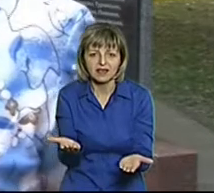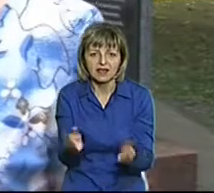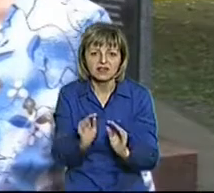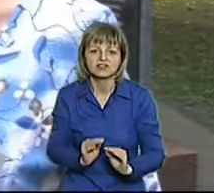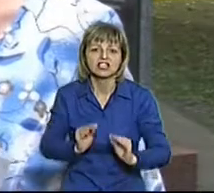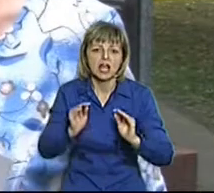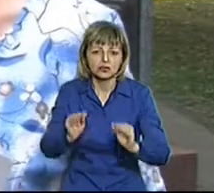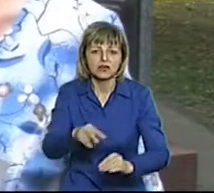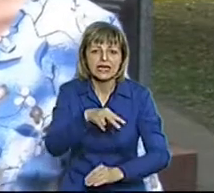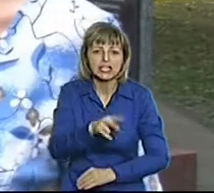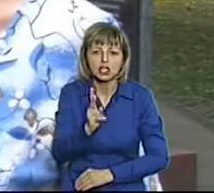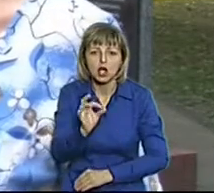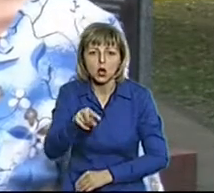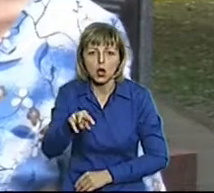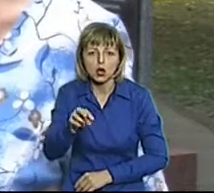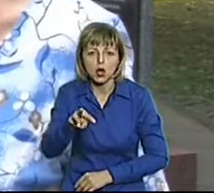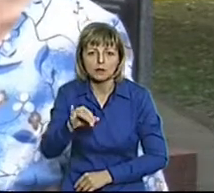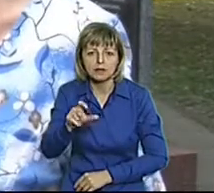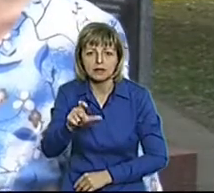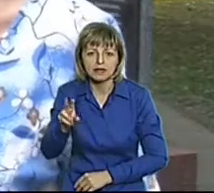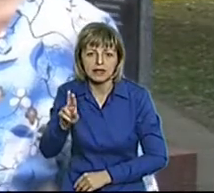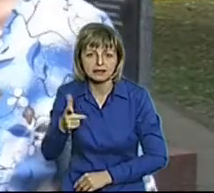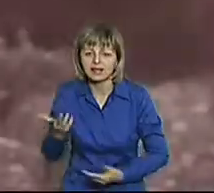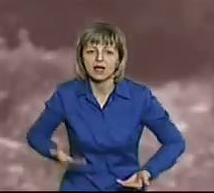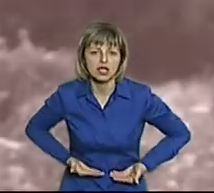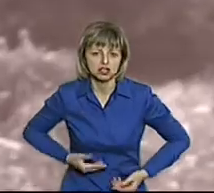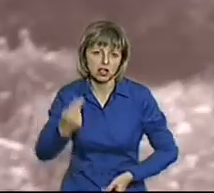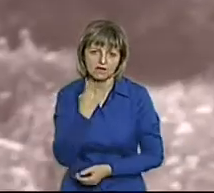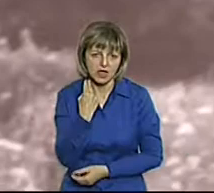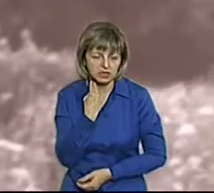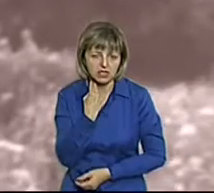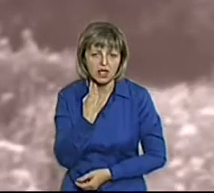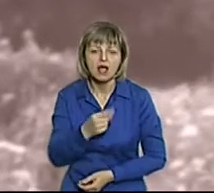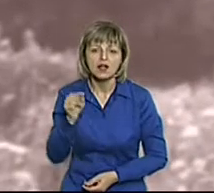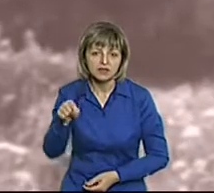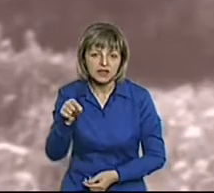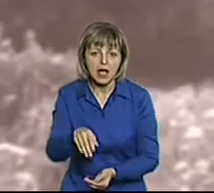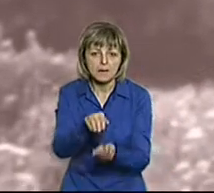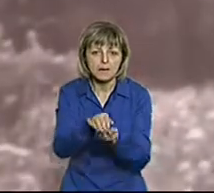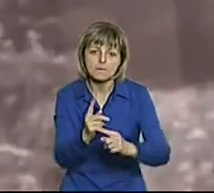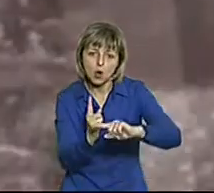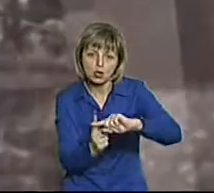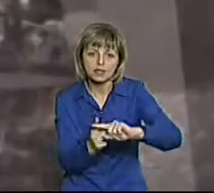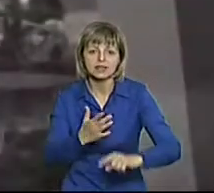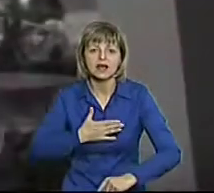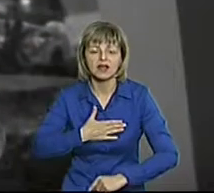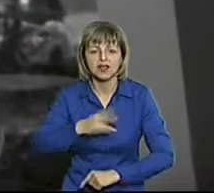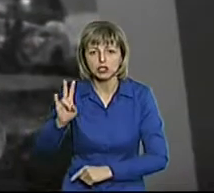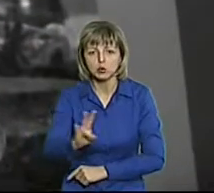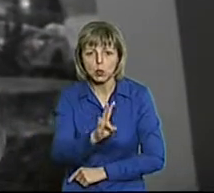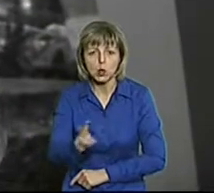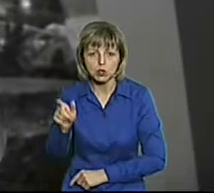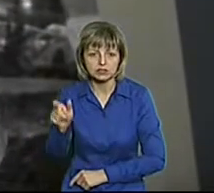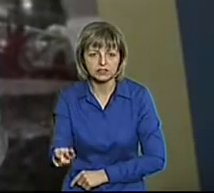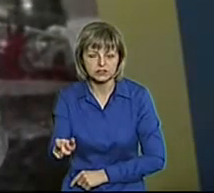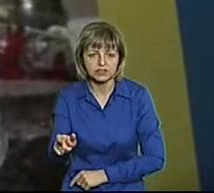який встановила Лідія Коломієць, яка була в Англії. Там могилка нашого священника,